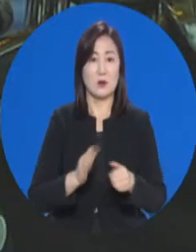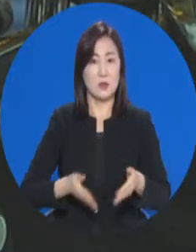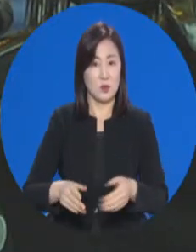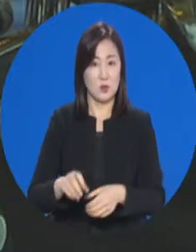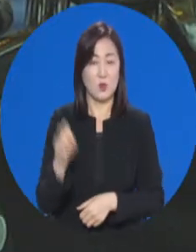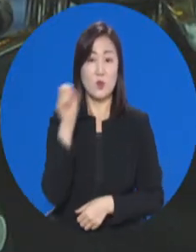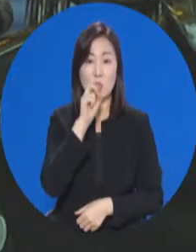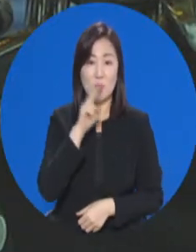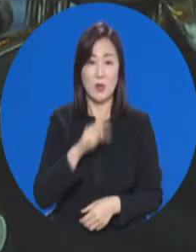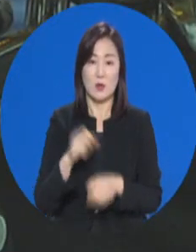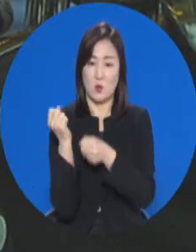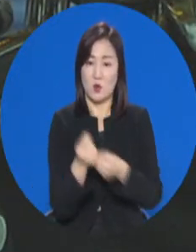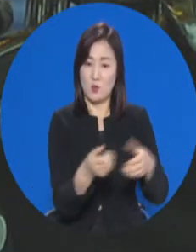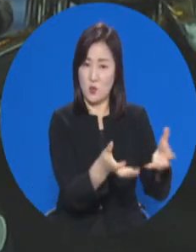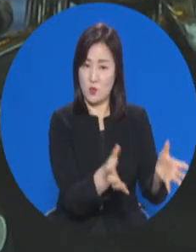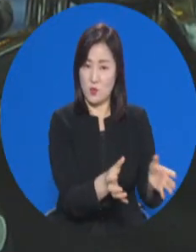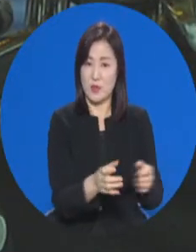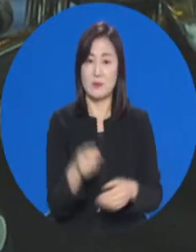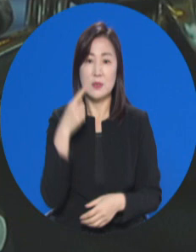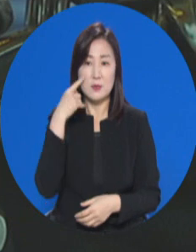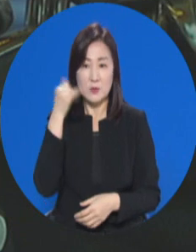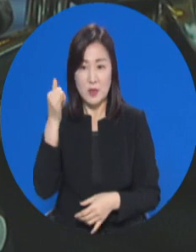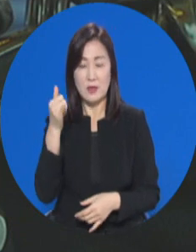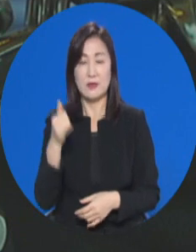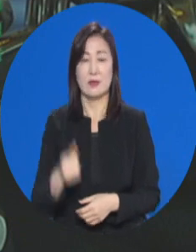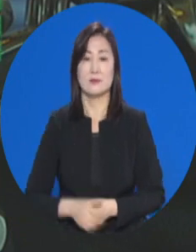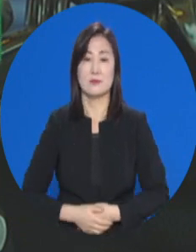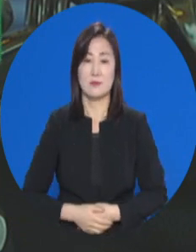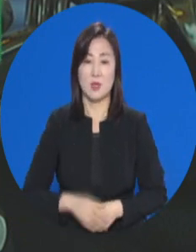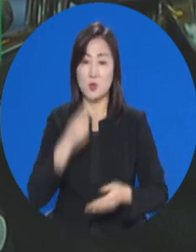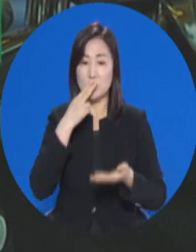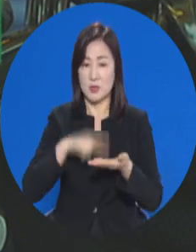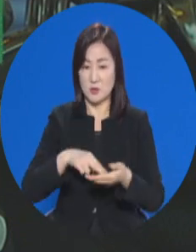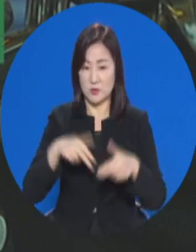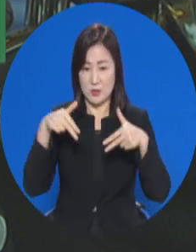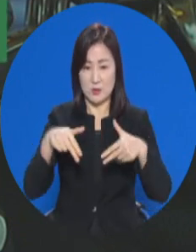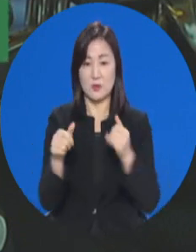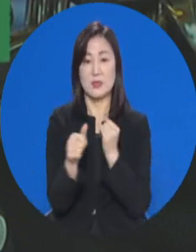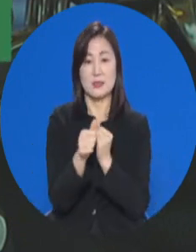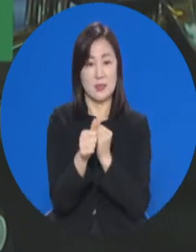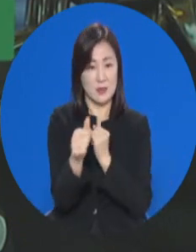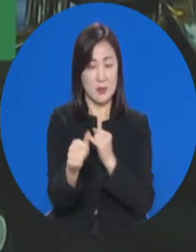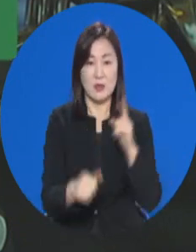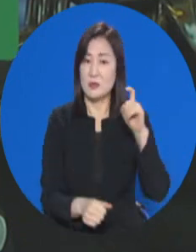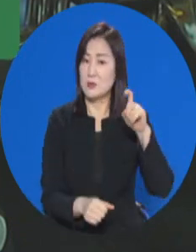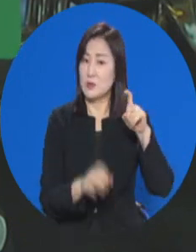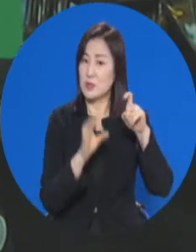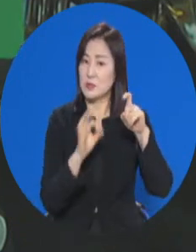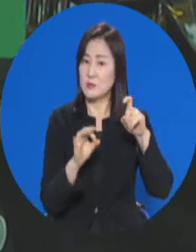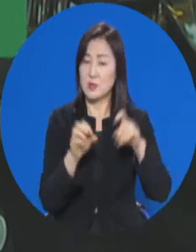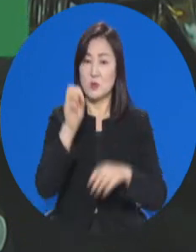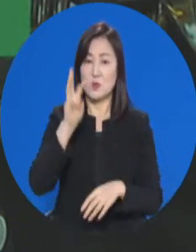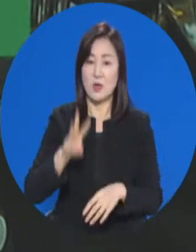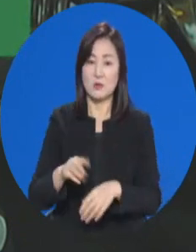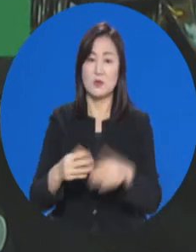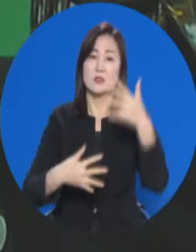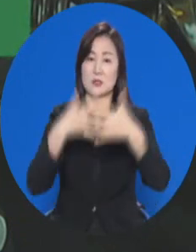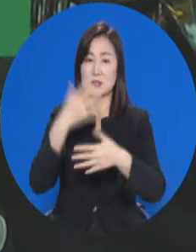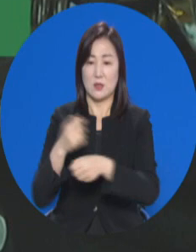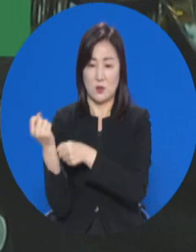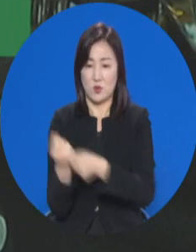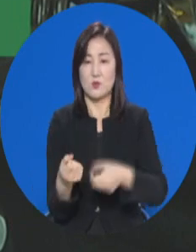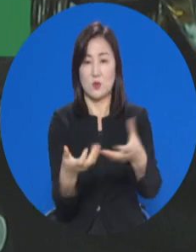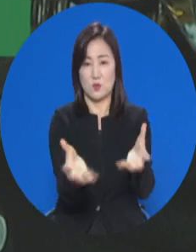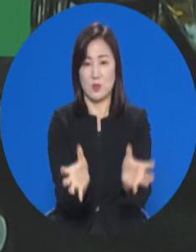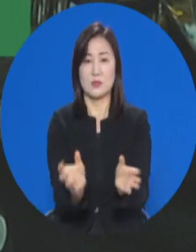명과 상일중학교 학생의 아버지 그리고 우체국 직원의 남편이 11월 10일 광주시 서구 풍암동의 한 스크린 골프장에서